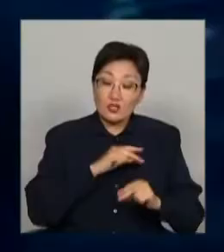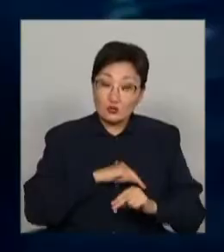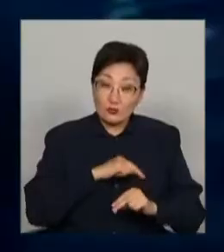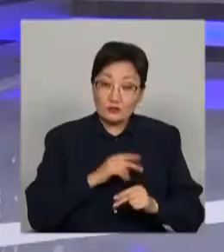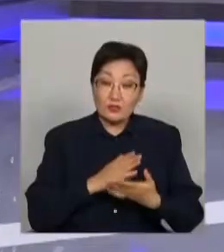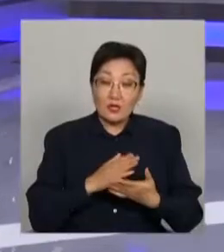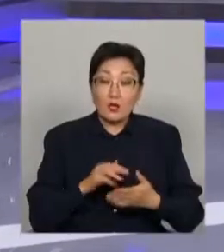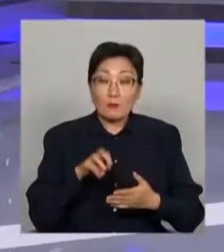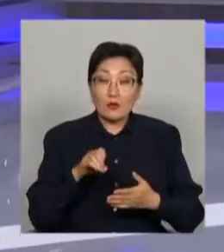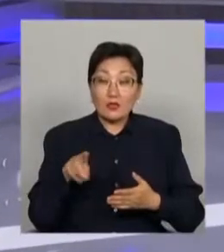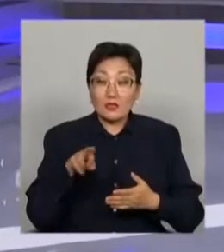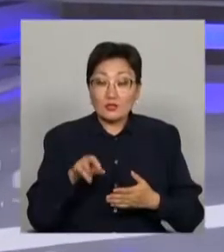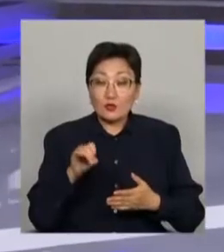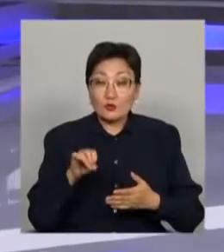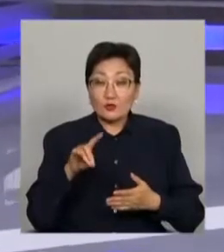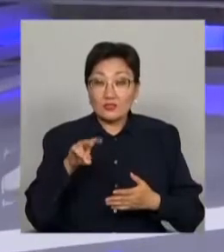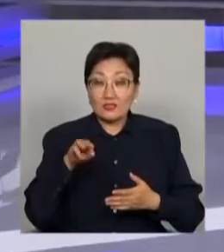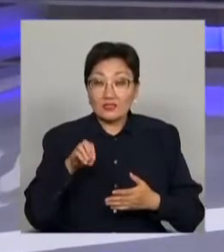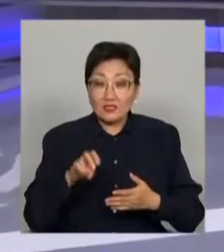қатар Малайзиядағы Юнитен.